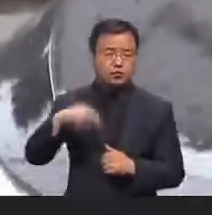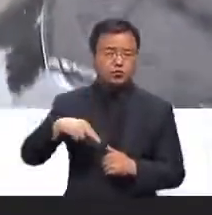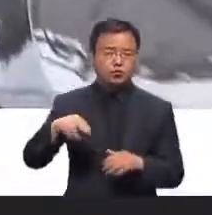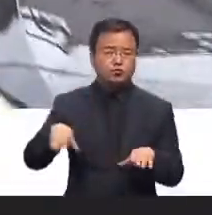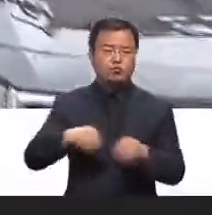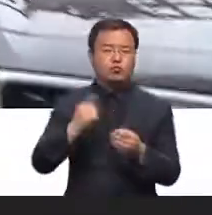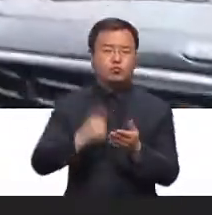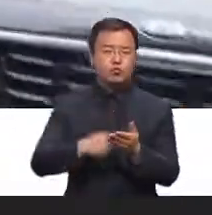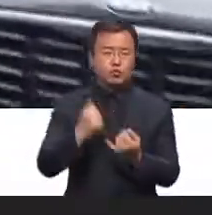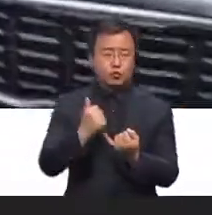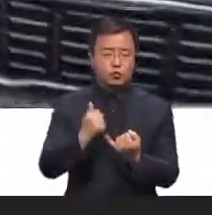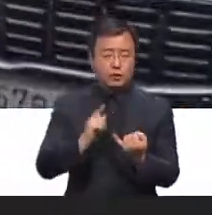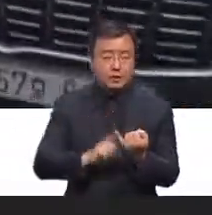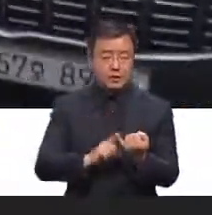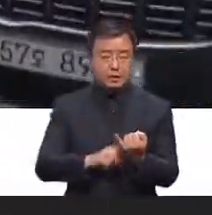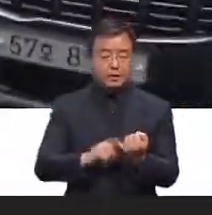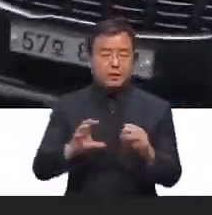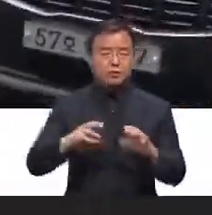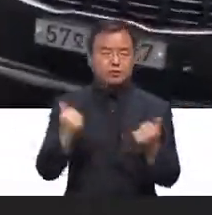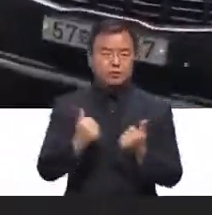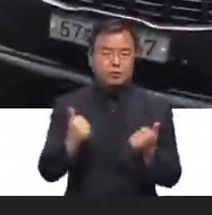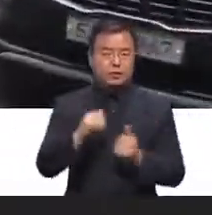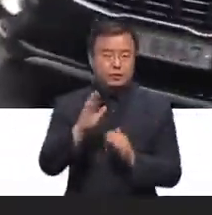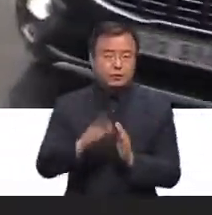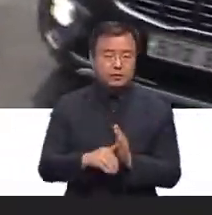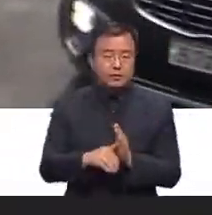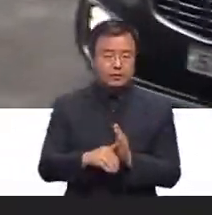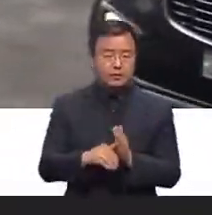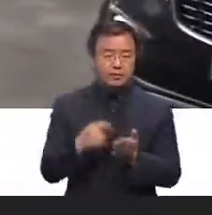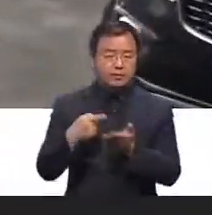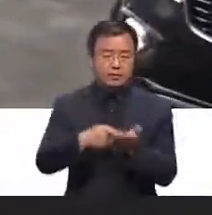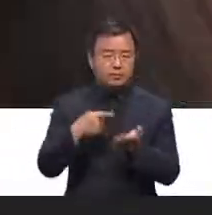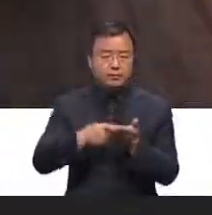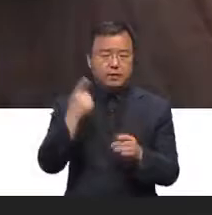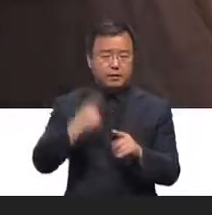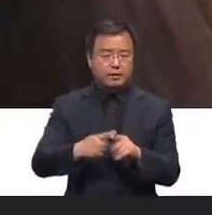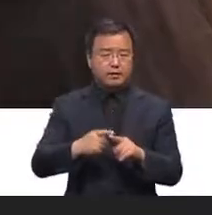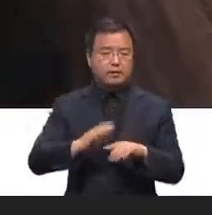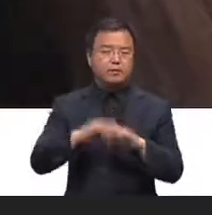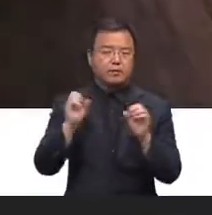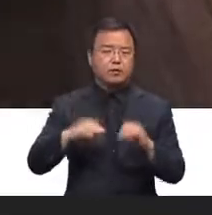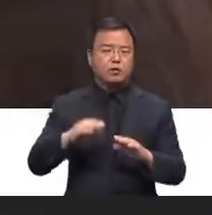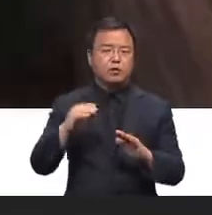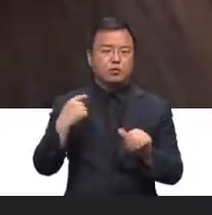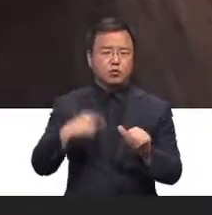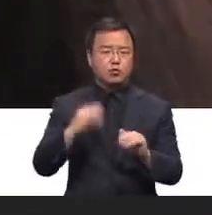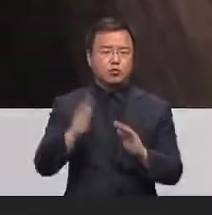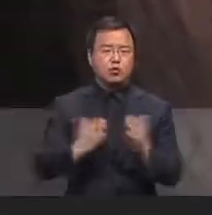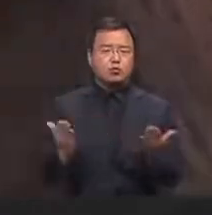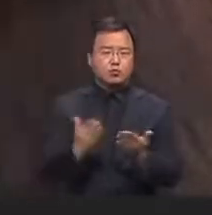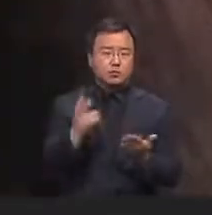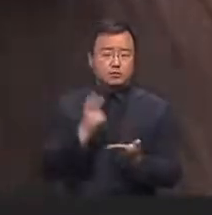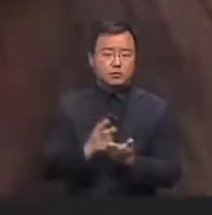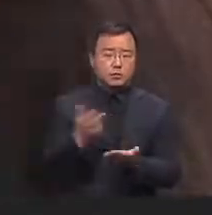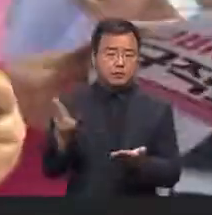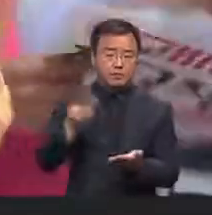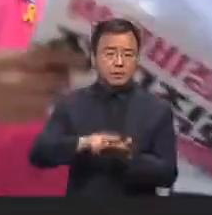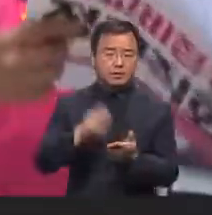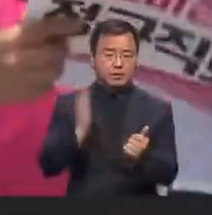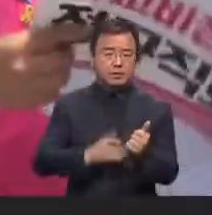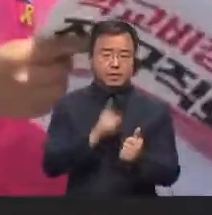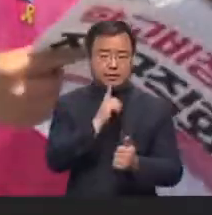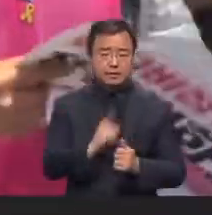국회의원 시절 주도했다 무산된 교육 공무직 법을 제정해 법적 지위를 보장해 달라 는 입장입니다